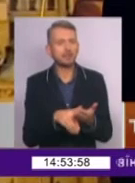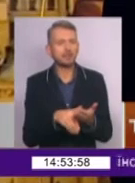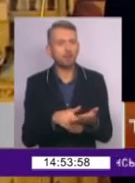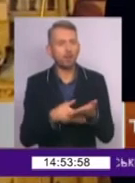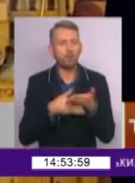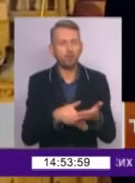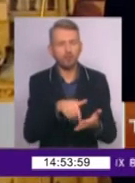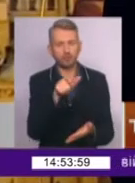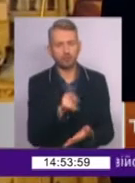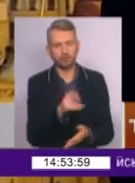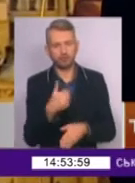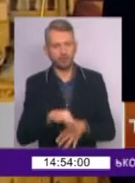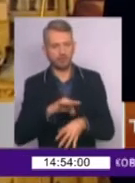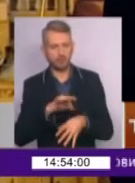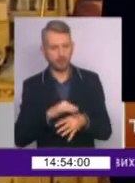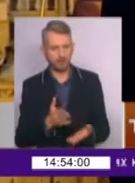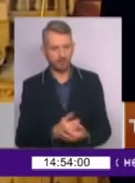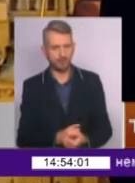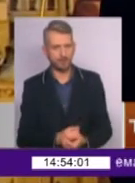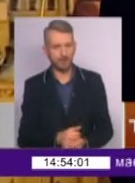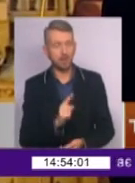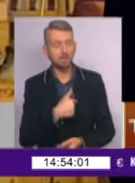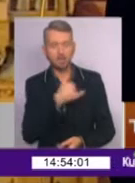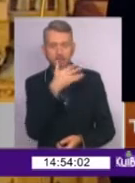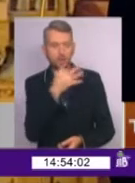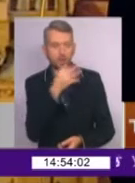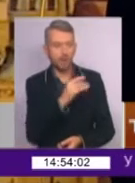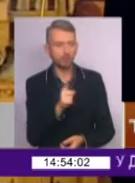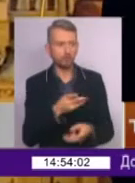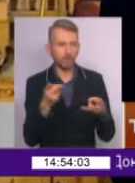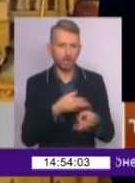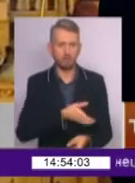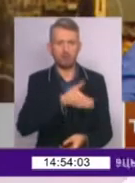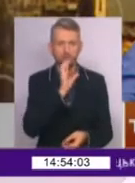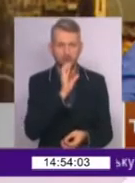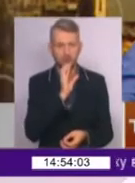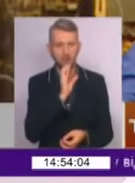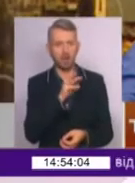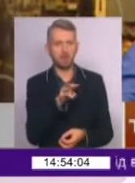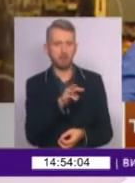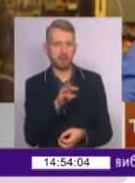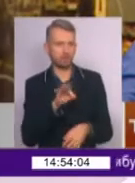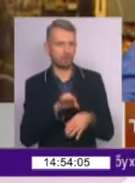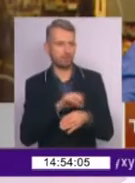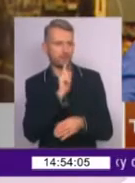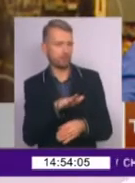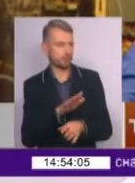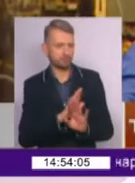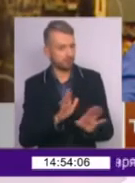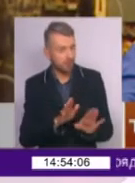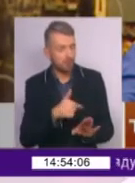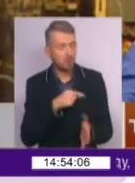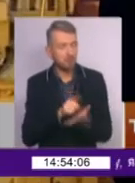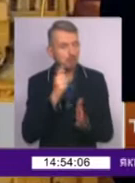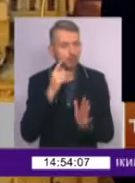людині, яка захворіла. Але ми не можемо сказати, що треба пити і не захворієш на менінгіт. Ми маємо розуміти, що ми